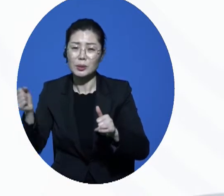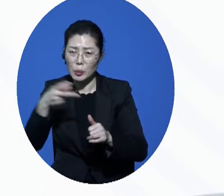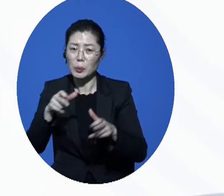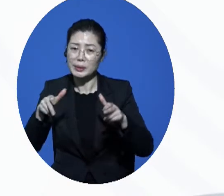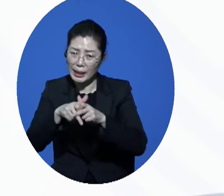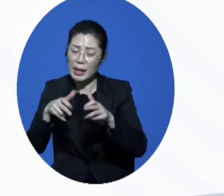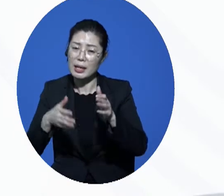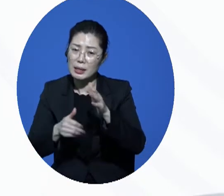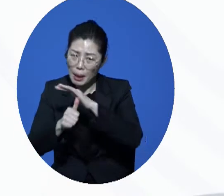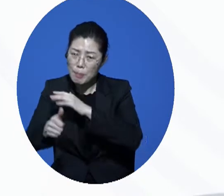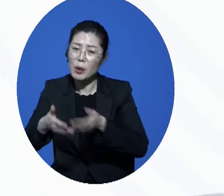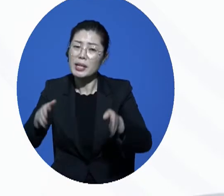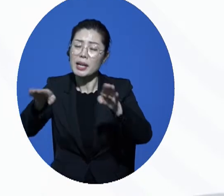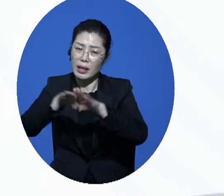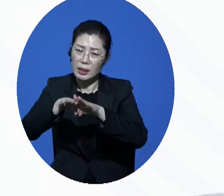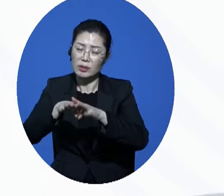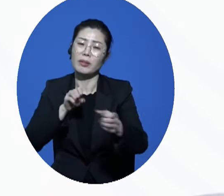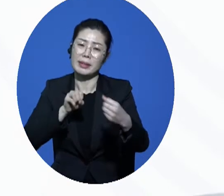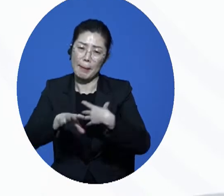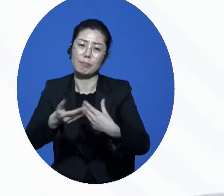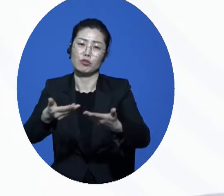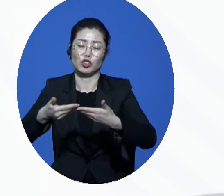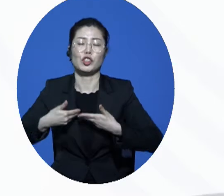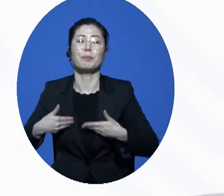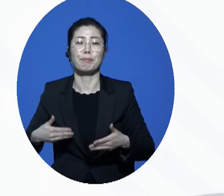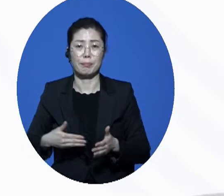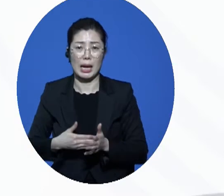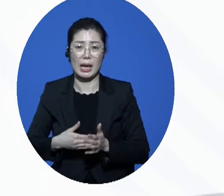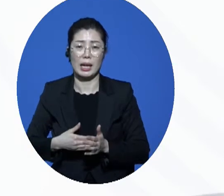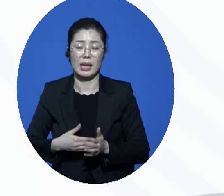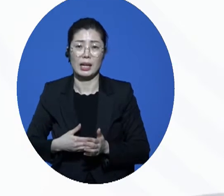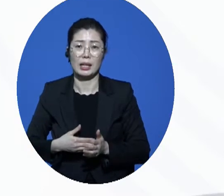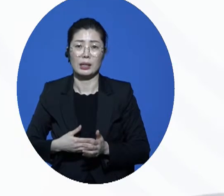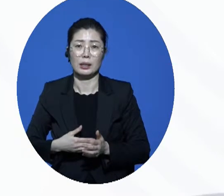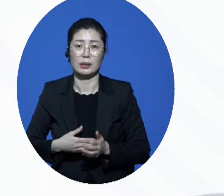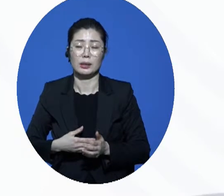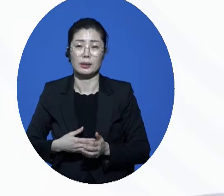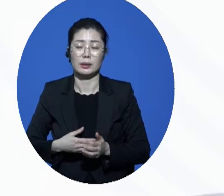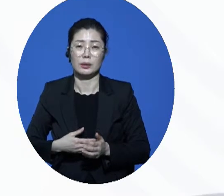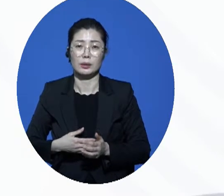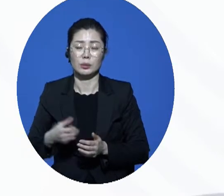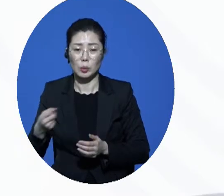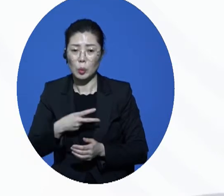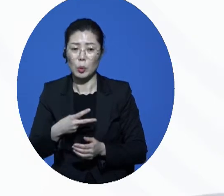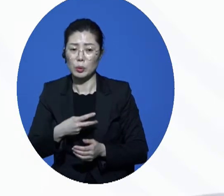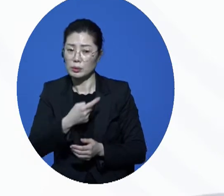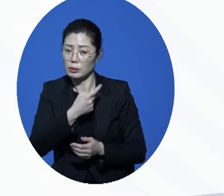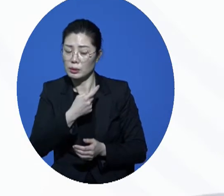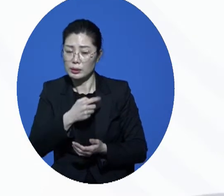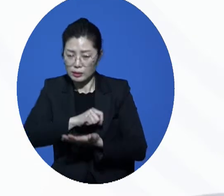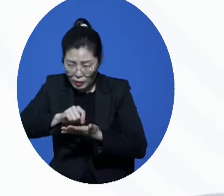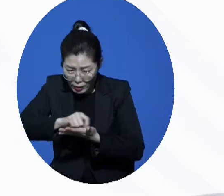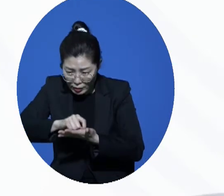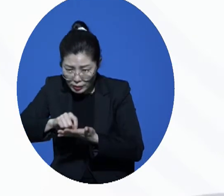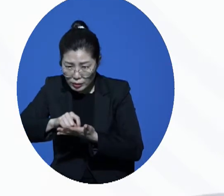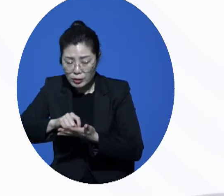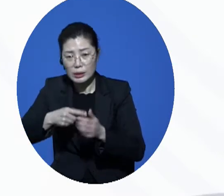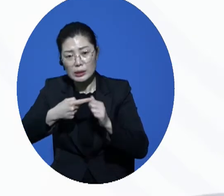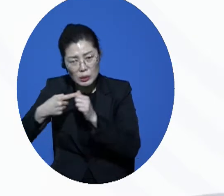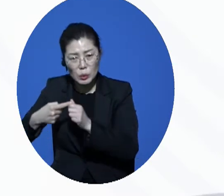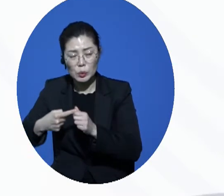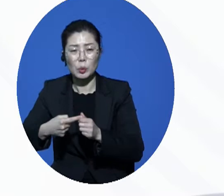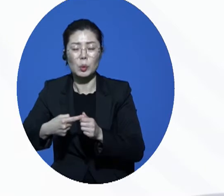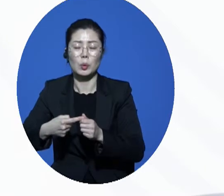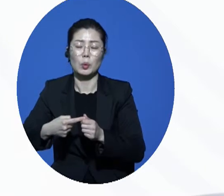많은 답변들을 제출하였으며 그뿐만 아니라 어떤 서면 증언도 저희가 받았습니다. 그래서 3,000건이 넘는